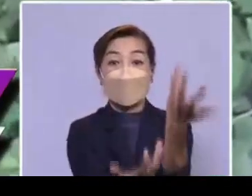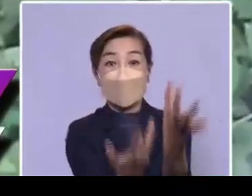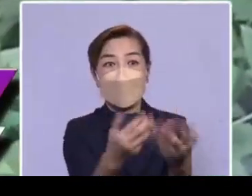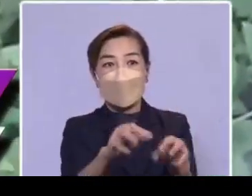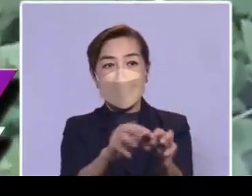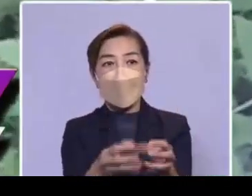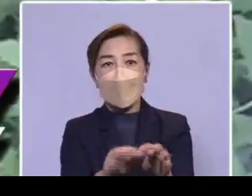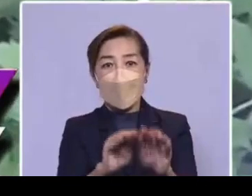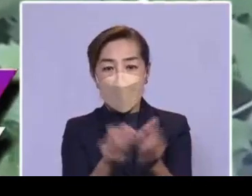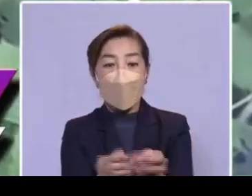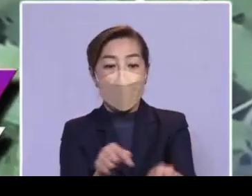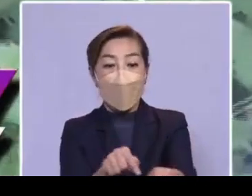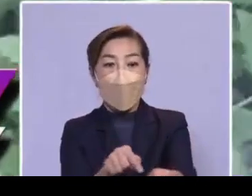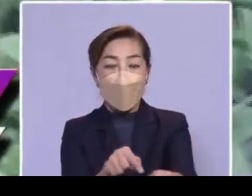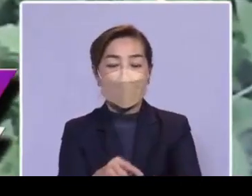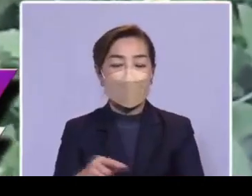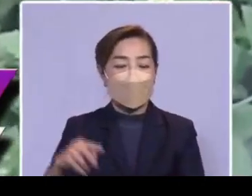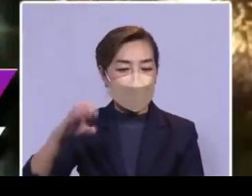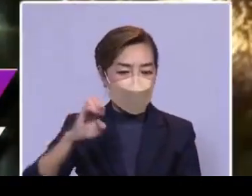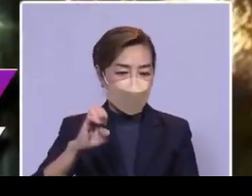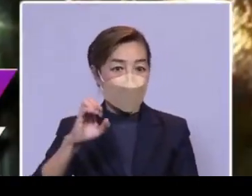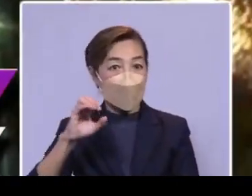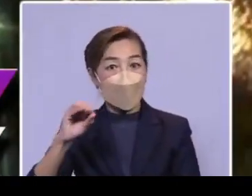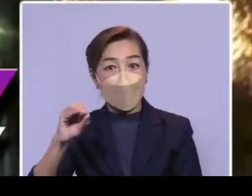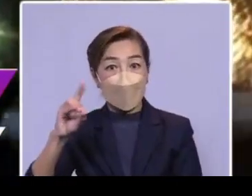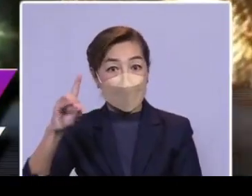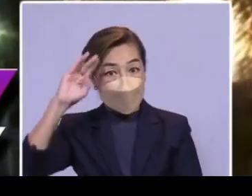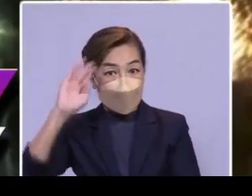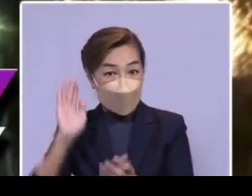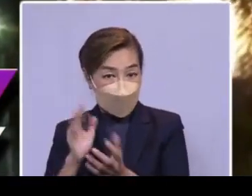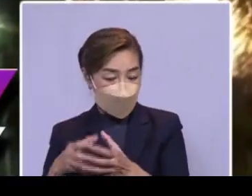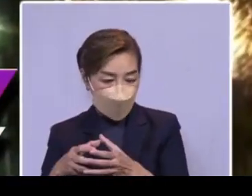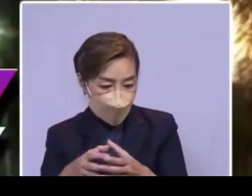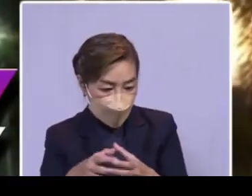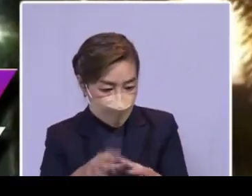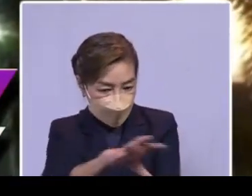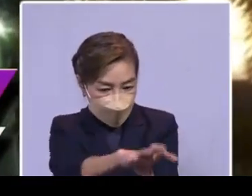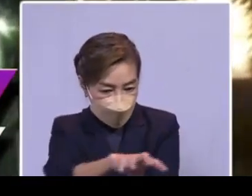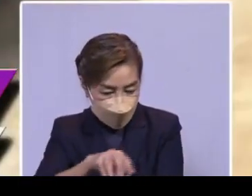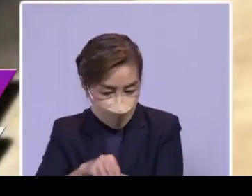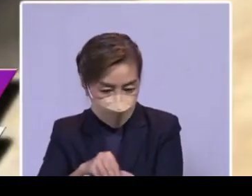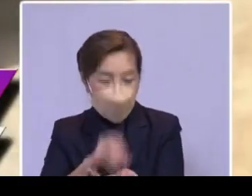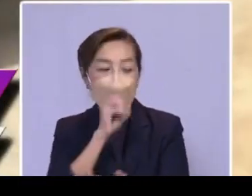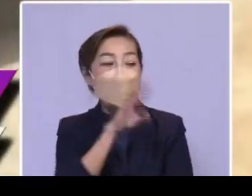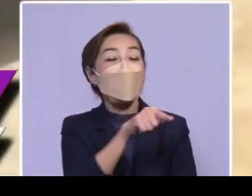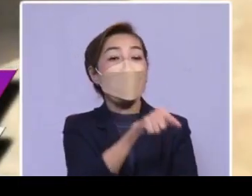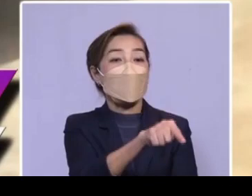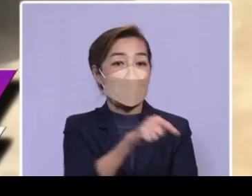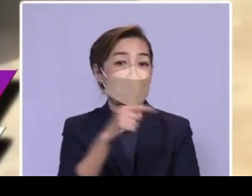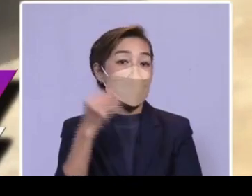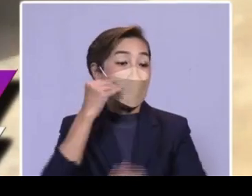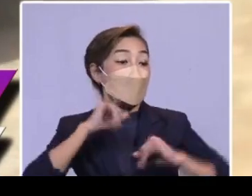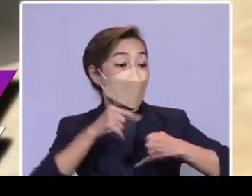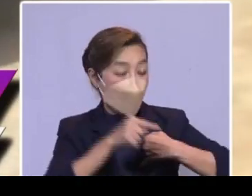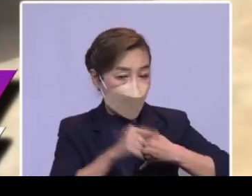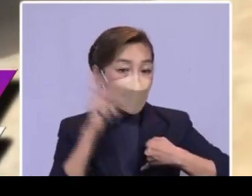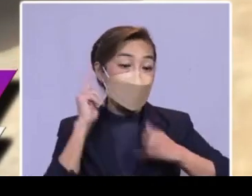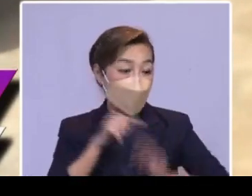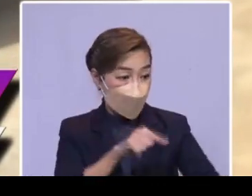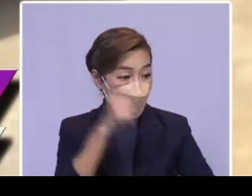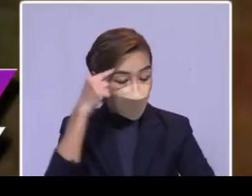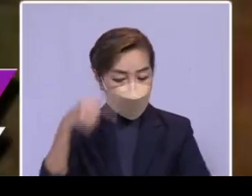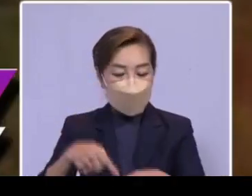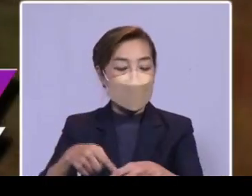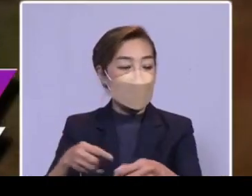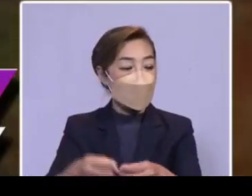เขาก็เลยเก็บกู้ไว้ได้อย่างปลอดภัยแล้วเหมาะกับผู้สื่อข่าวแล้วก็เจ้าของบ้านว่าไอ้วัตถุที่คุณพบเนี่ยมันคือ